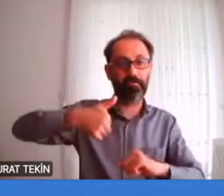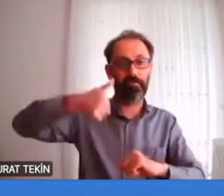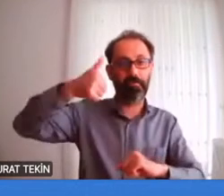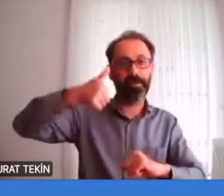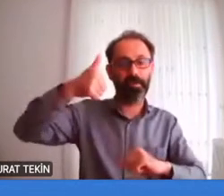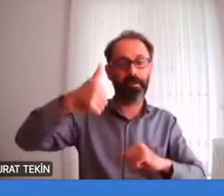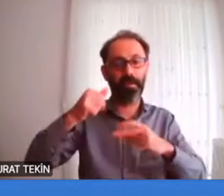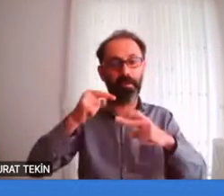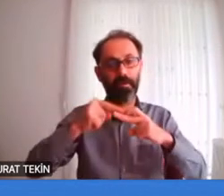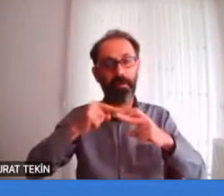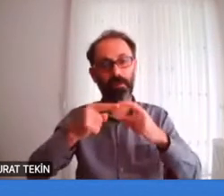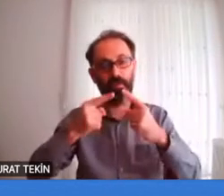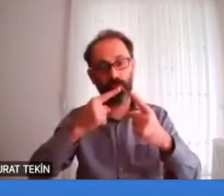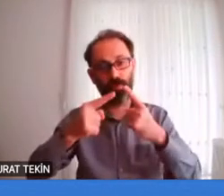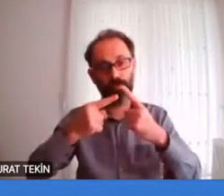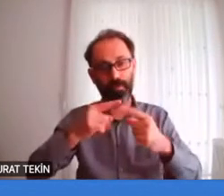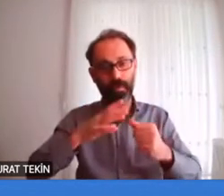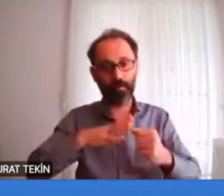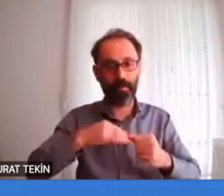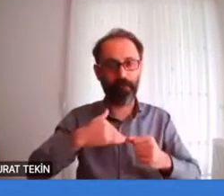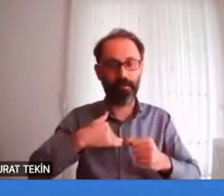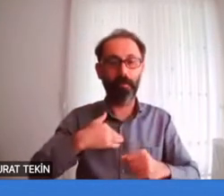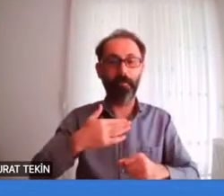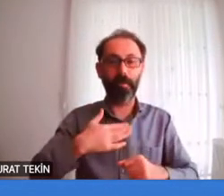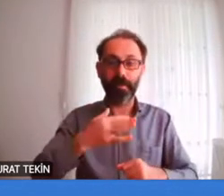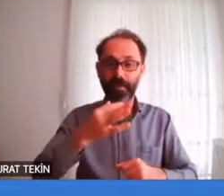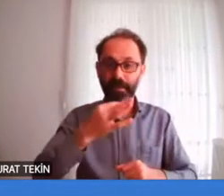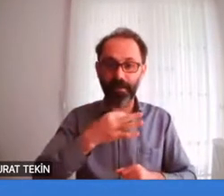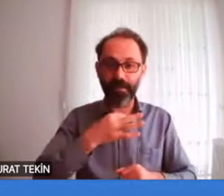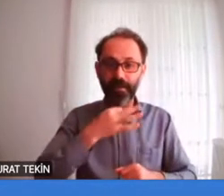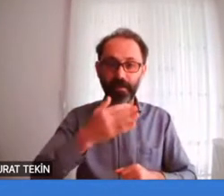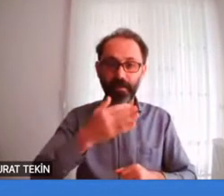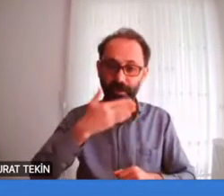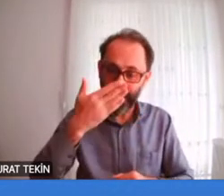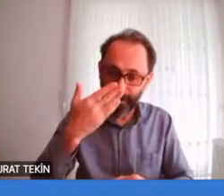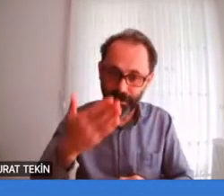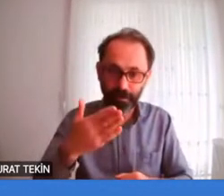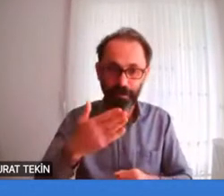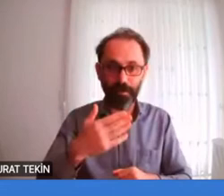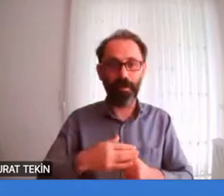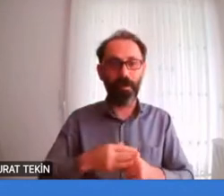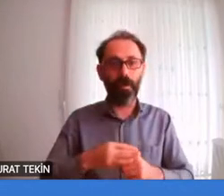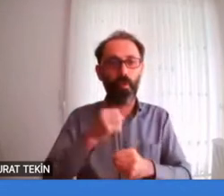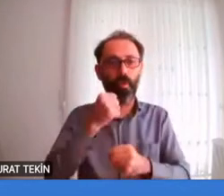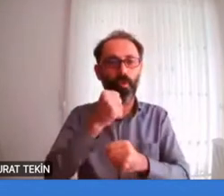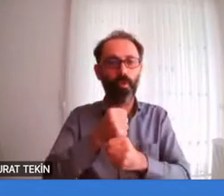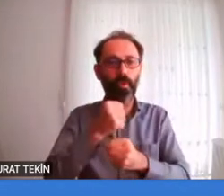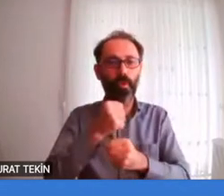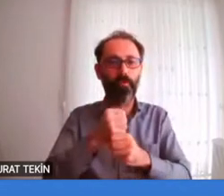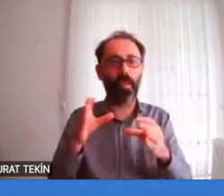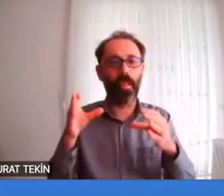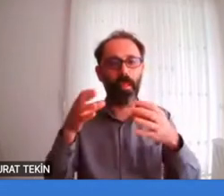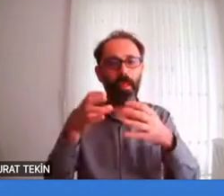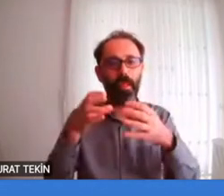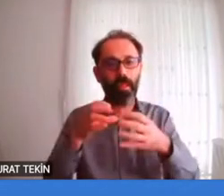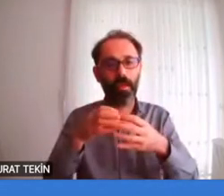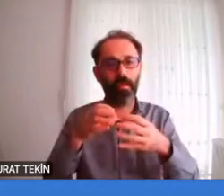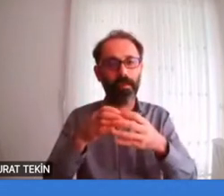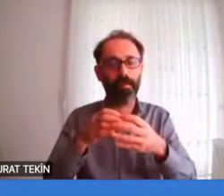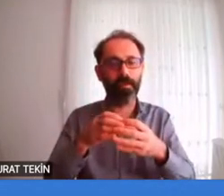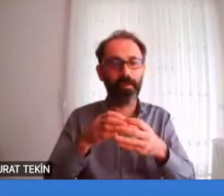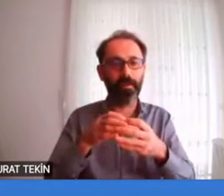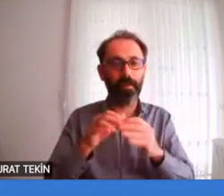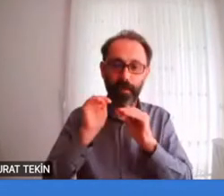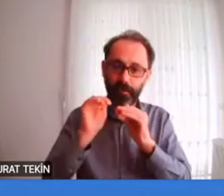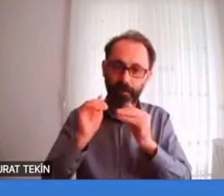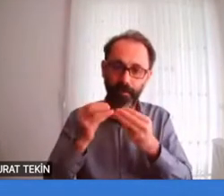bir toplantı değil de sonraki çalışmalarınızda sizlerle beraber olmak bize mutluluk verecektir. Bunu açıkça söyleyeyim. Bize